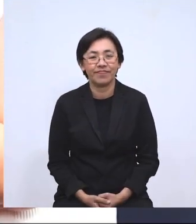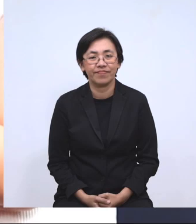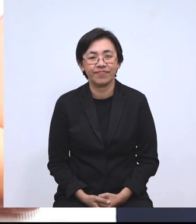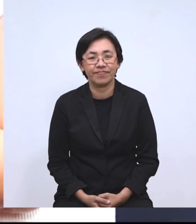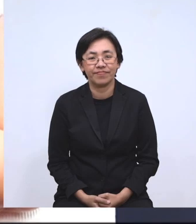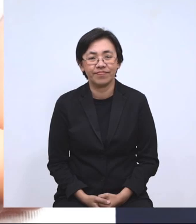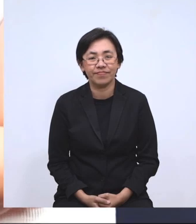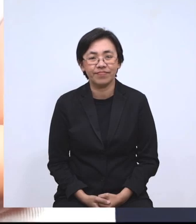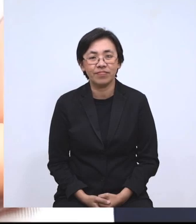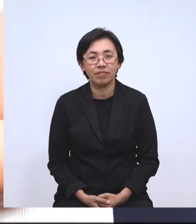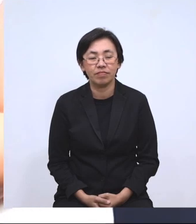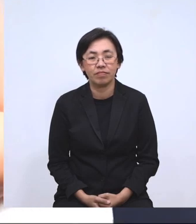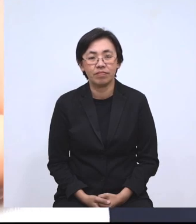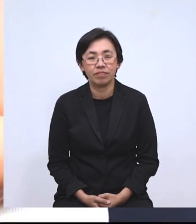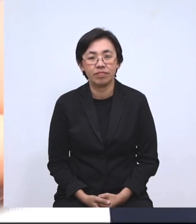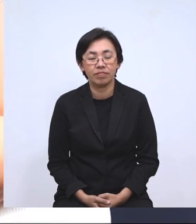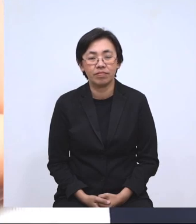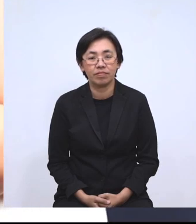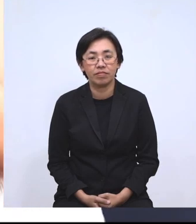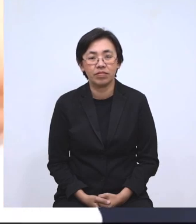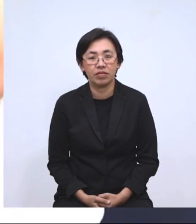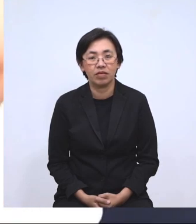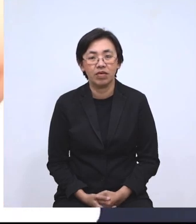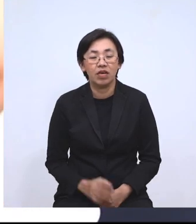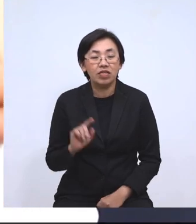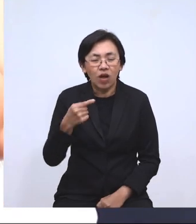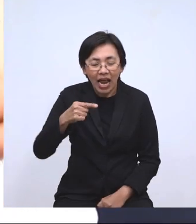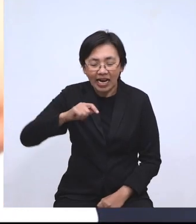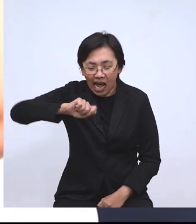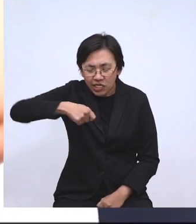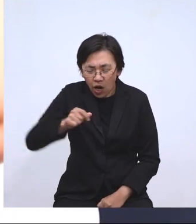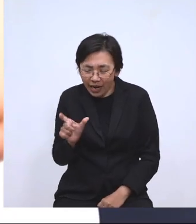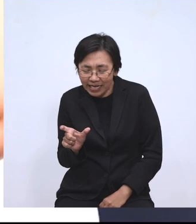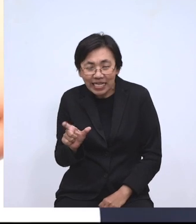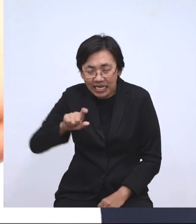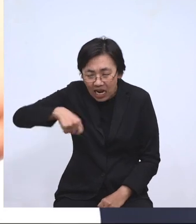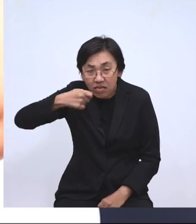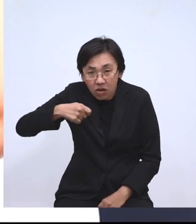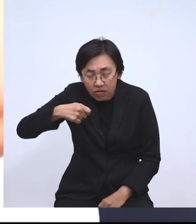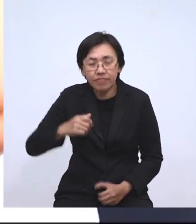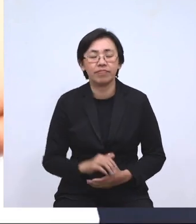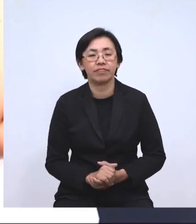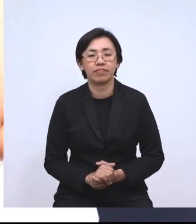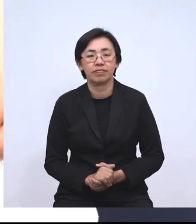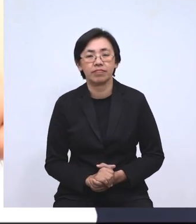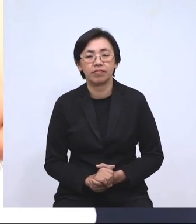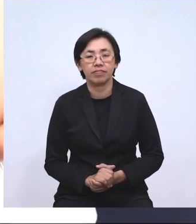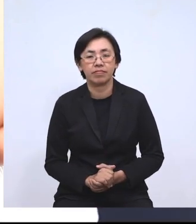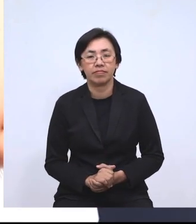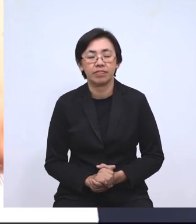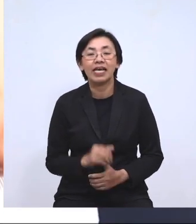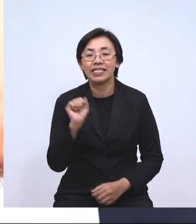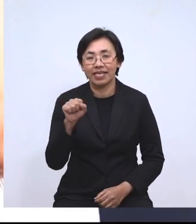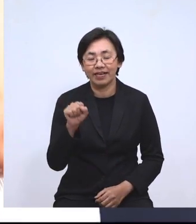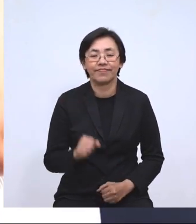ใช้ช้อนปกติได้ ช้อนใช่ไหมตอนแรกก็เริ่มจากช้อนสั้นเหมือนกันค่ะใช่ค่ะ ค่อยปรับมา ช่ใช่ค่